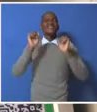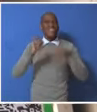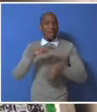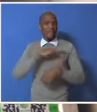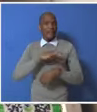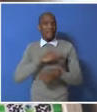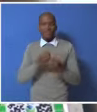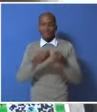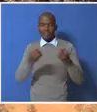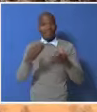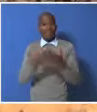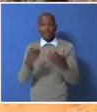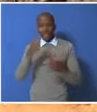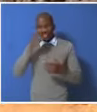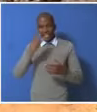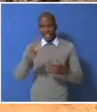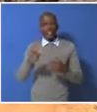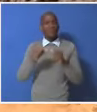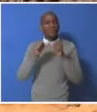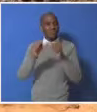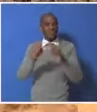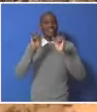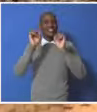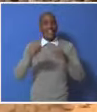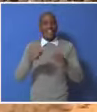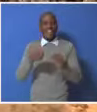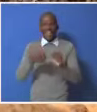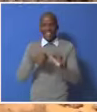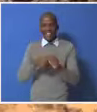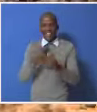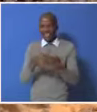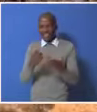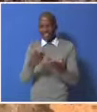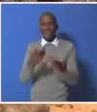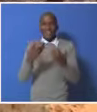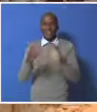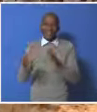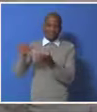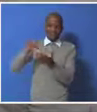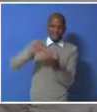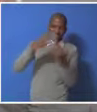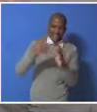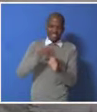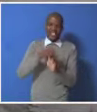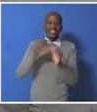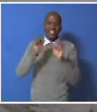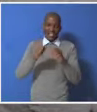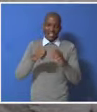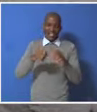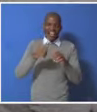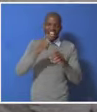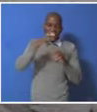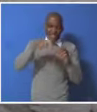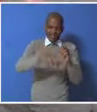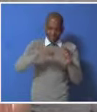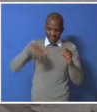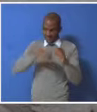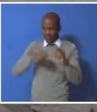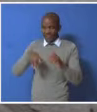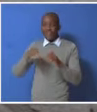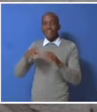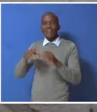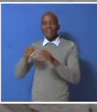go le gontsi mo lone ke gese mme ga e tsweletse dirako tsone dilo tse o di tshelang tse di a boa e nna motshetego o kgona bo a o ntsha o bo a o lema